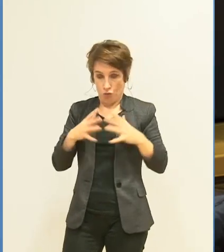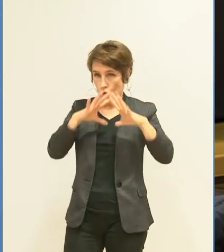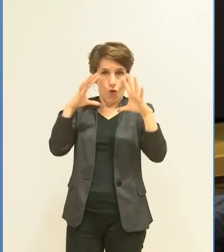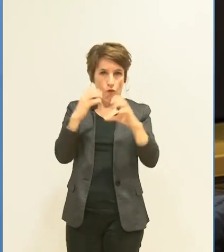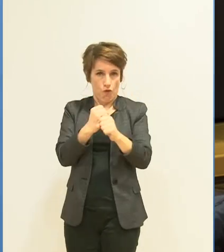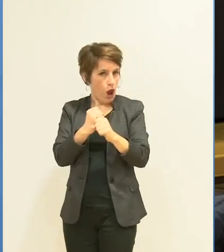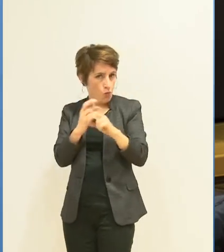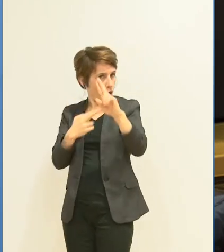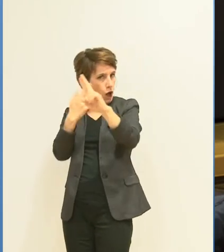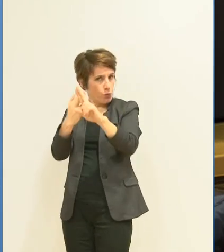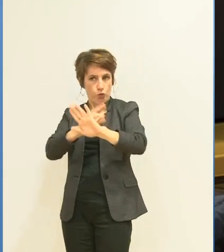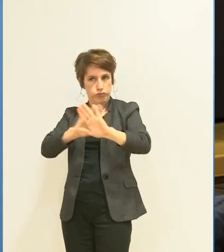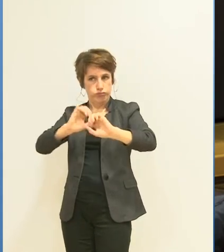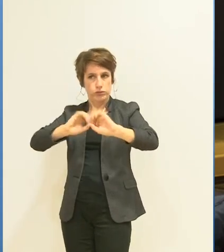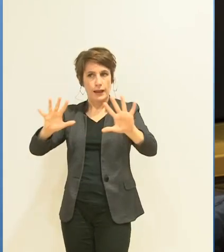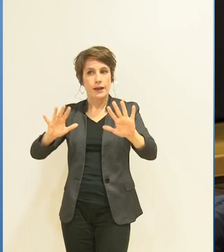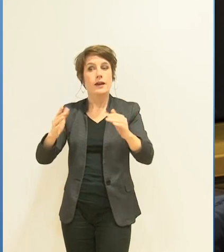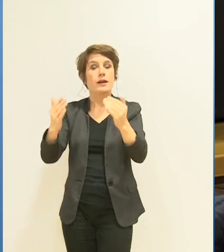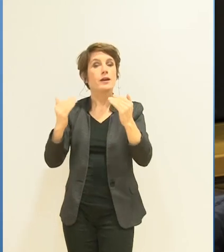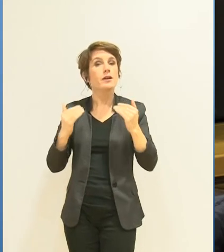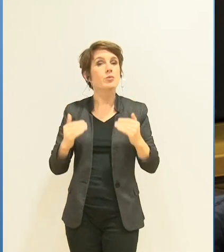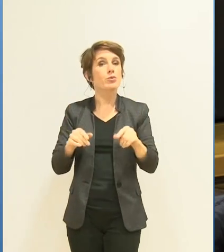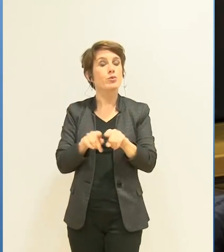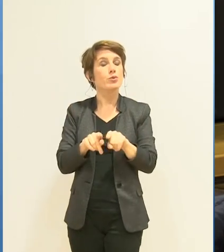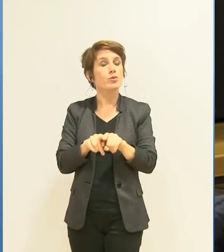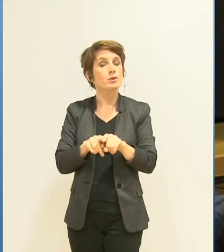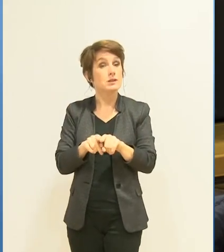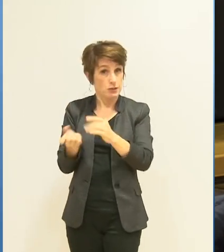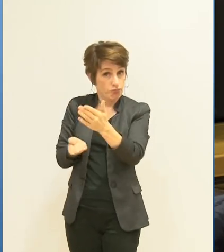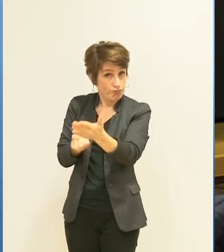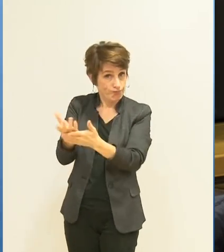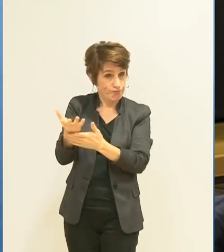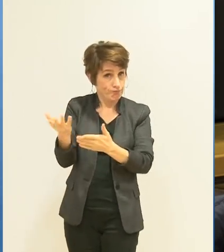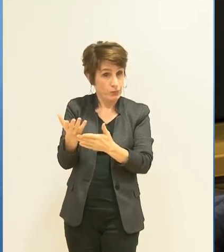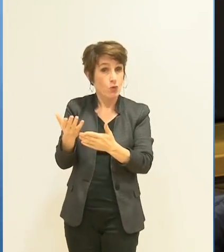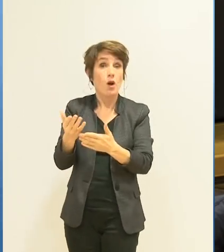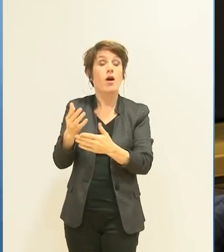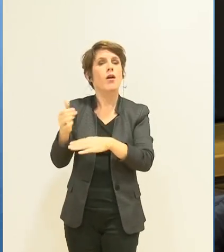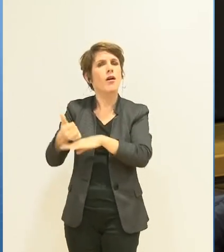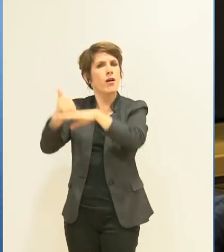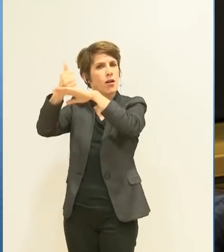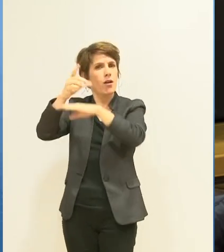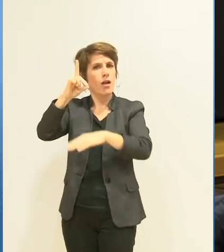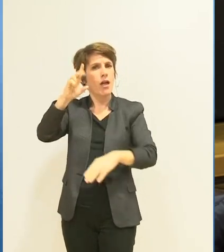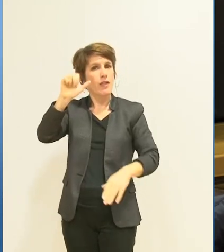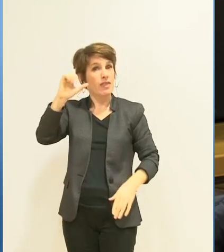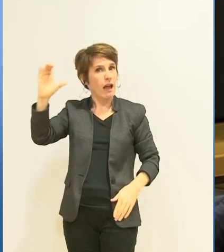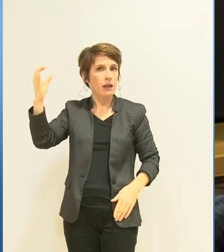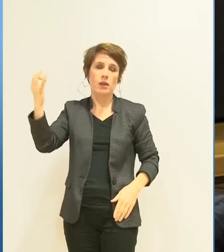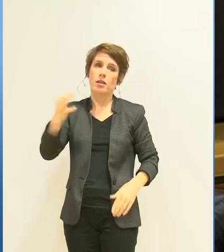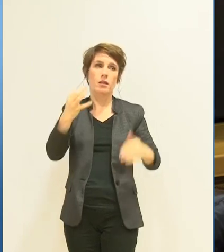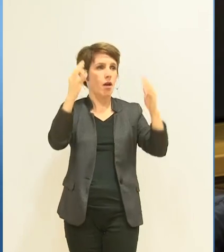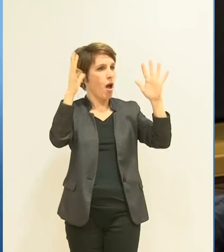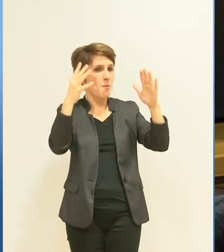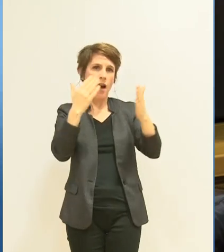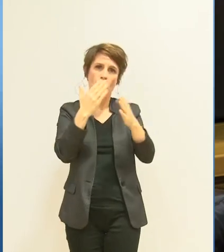j'ajouterai aussi que ce projet est très fortement soutenu par la drac qui non seulement nous rend courage mais nous